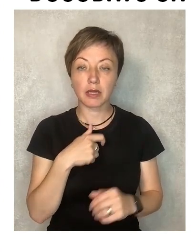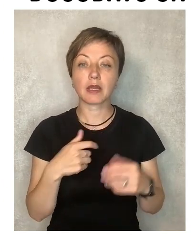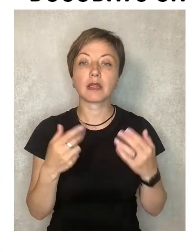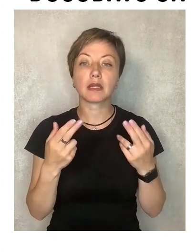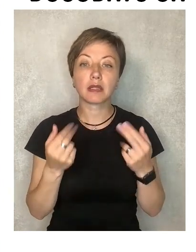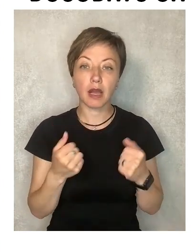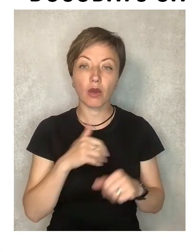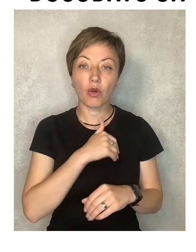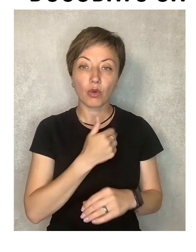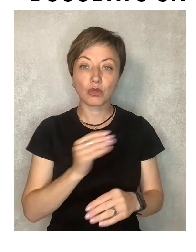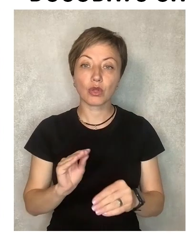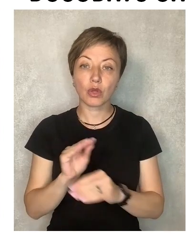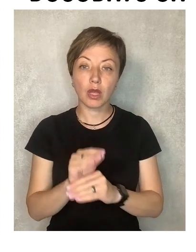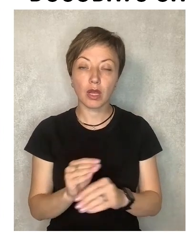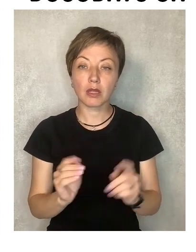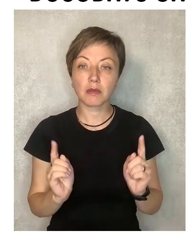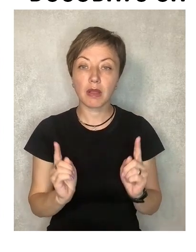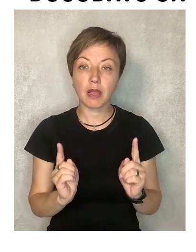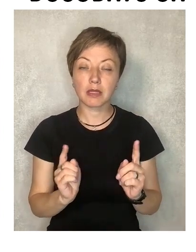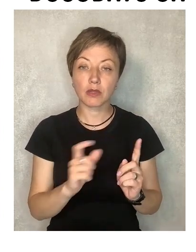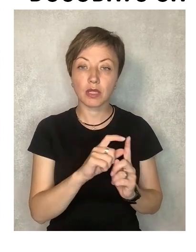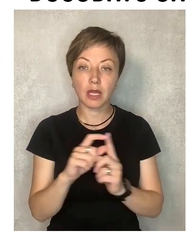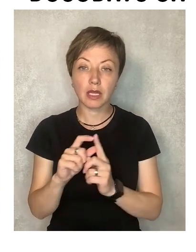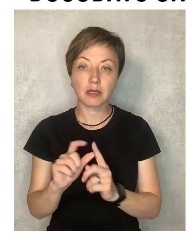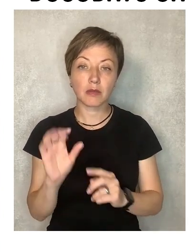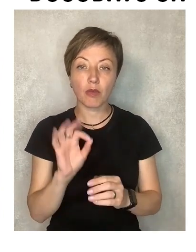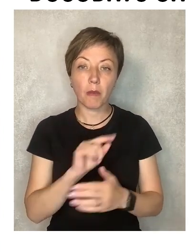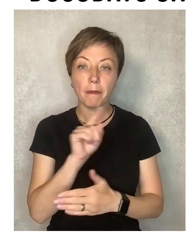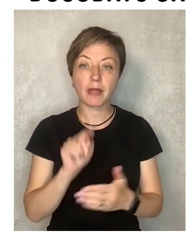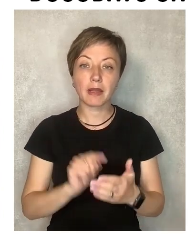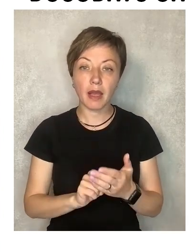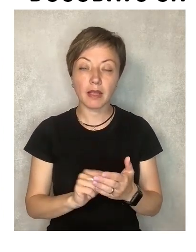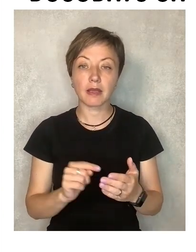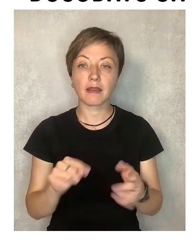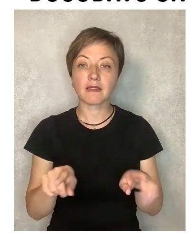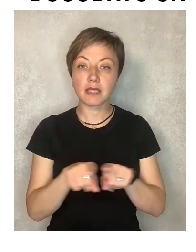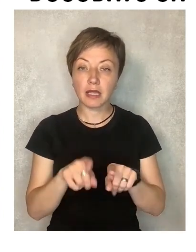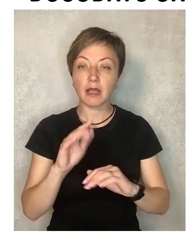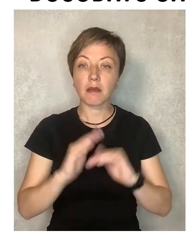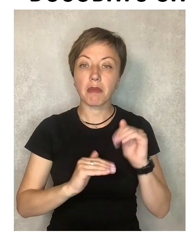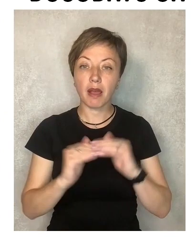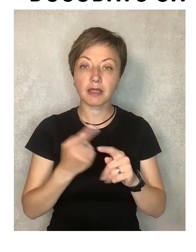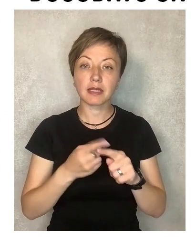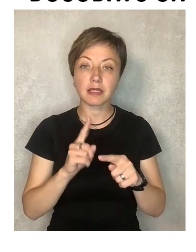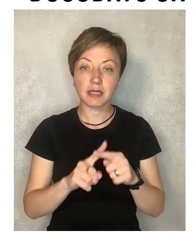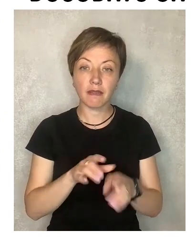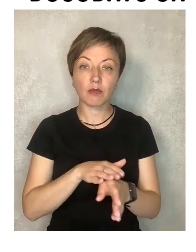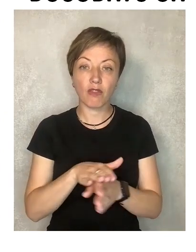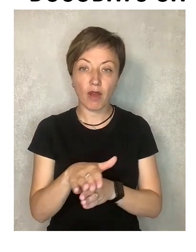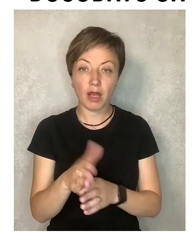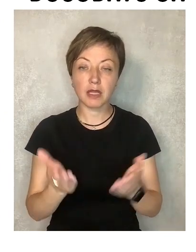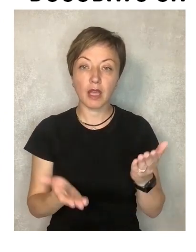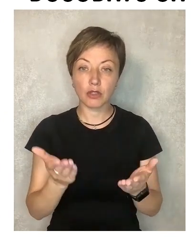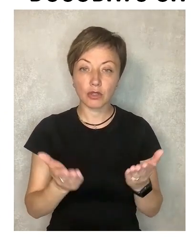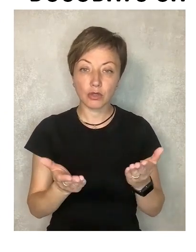хочу додати ще малесеньку тезу до попереднього питання, тому що все-таки на практиці, як це відбувається, якщо у людей,